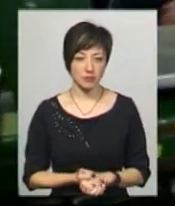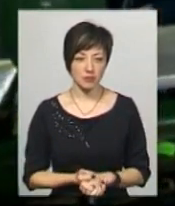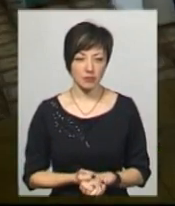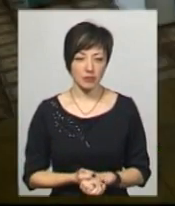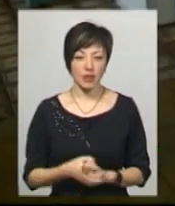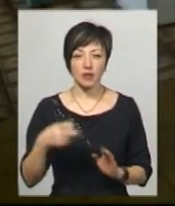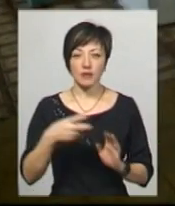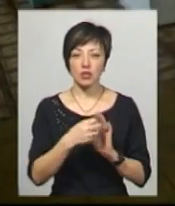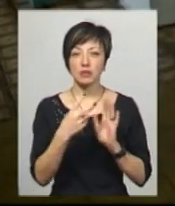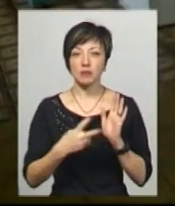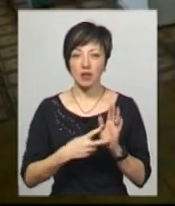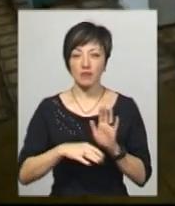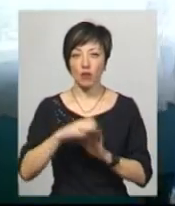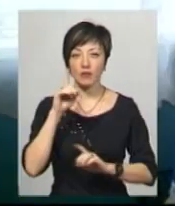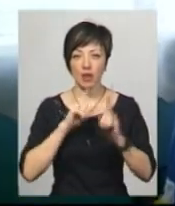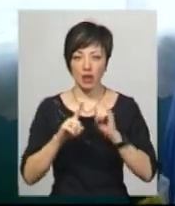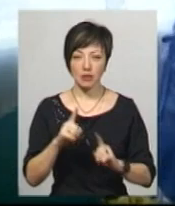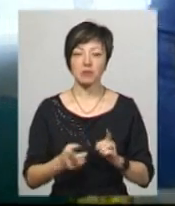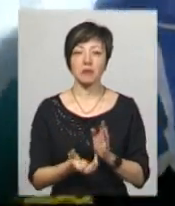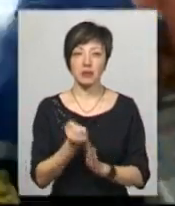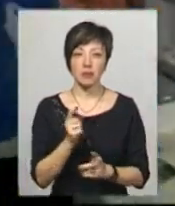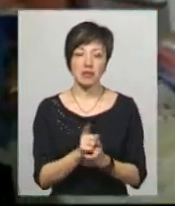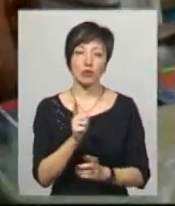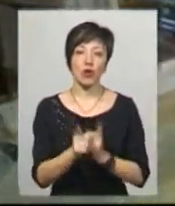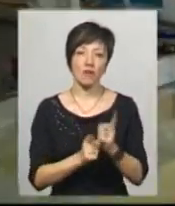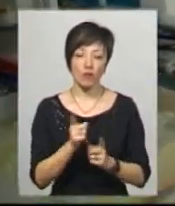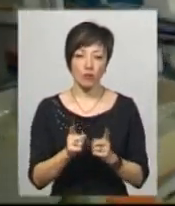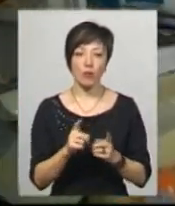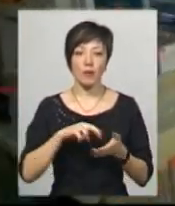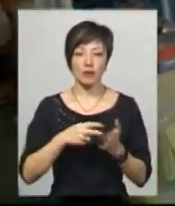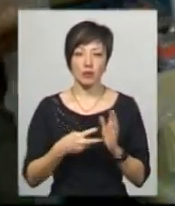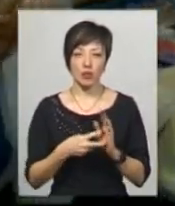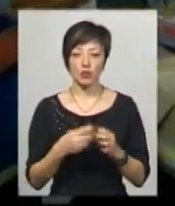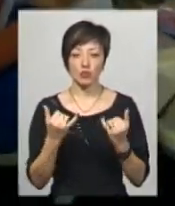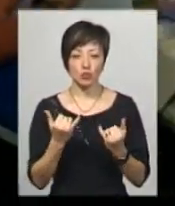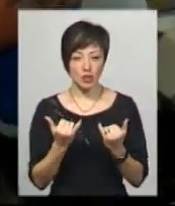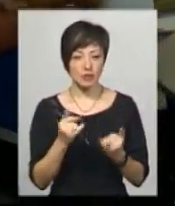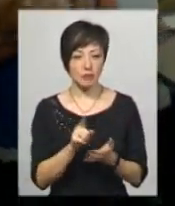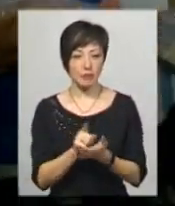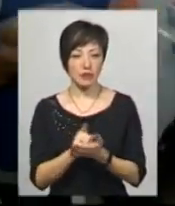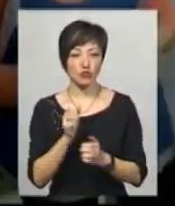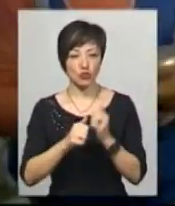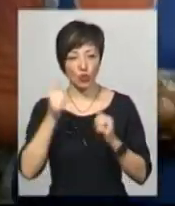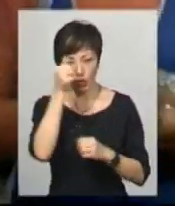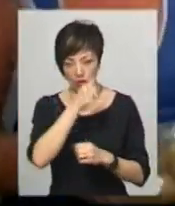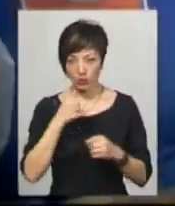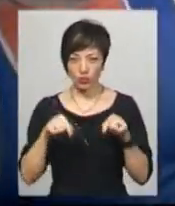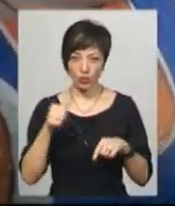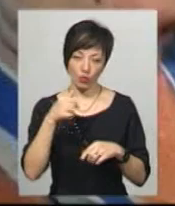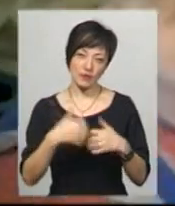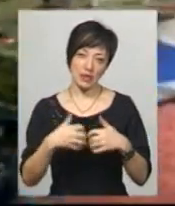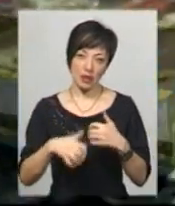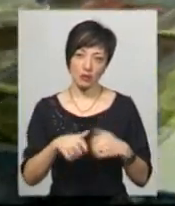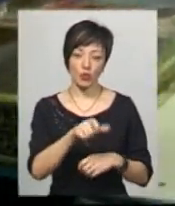В 2017-му Верховна Рада підтримала пенсійну реформу. Вона, зокрема, передбачала осучаснення пенсій щорічно. Цього року в